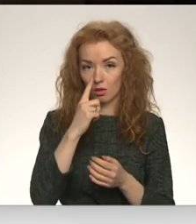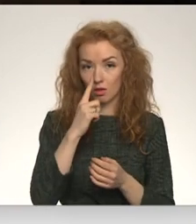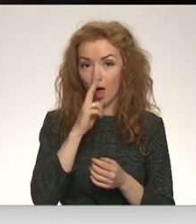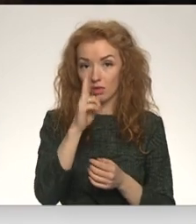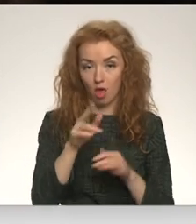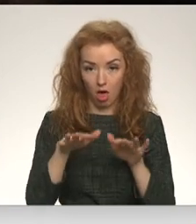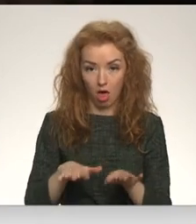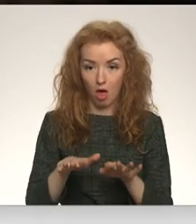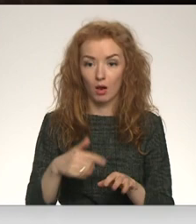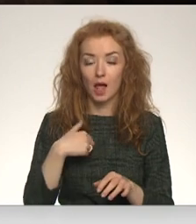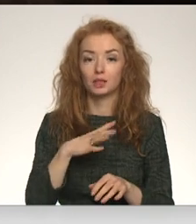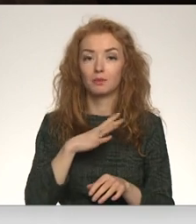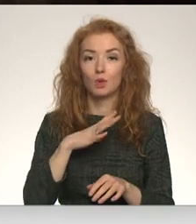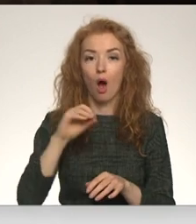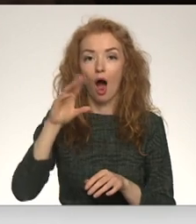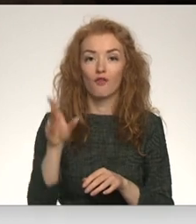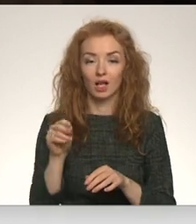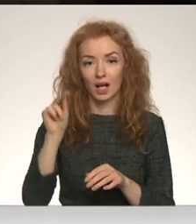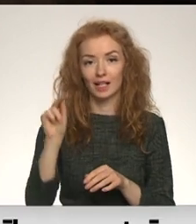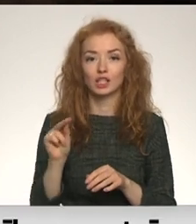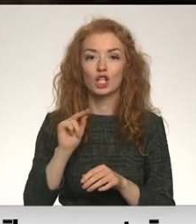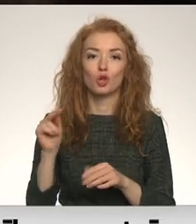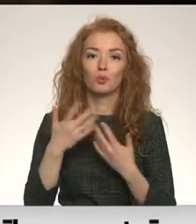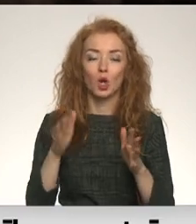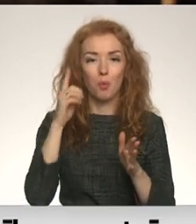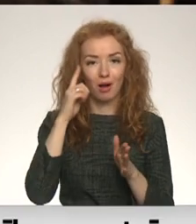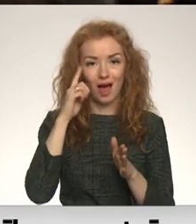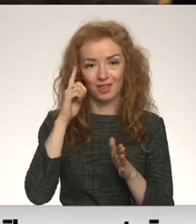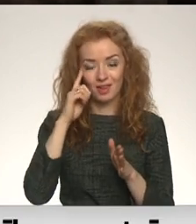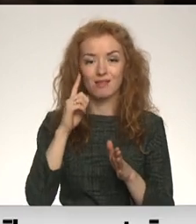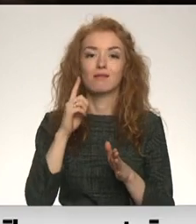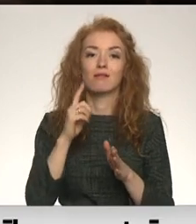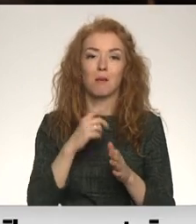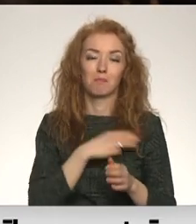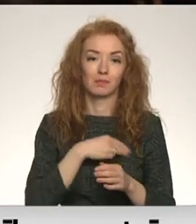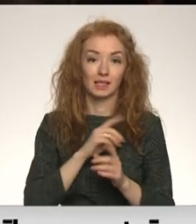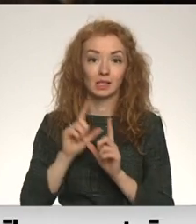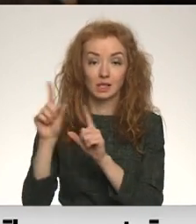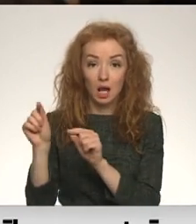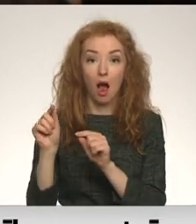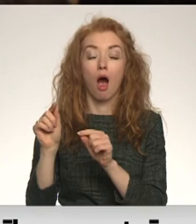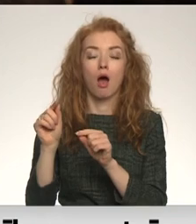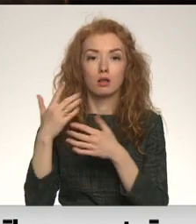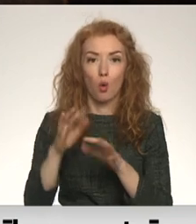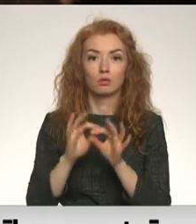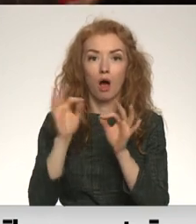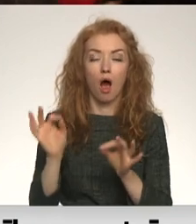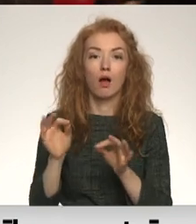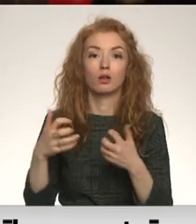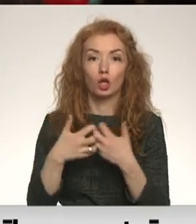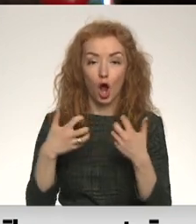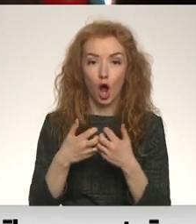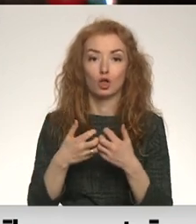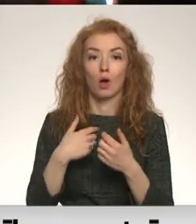nestandarta situācija. Es biju Āfrikā kristiešu brīvprātīgo misijā. Kamēr vēl biju tur, Ukrainā sākās karš. Esmu no Mariupoles, kas